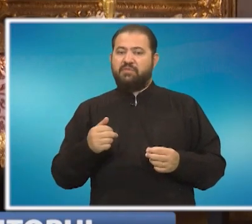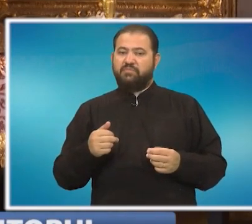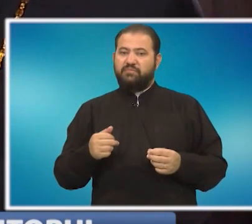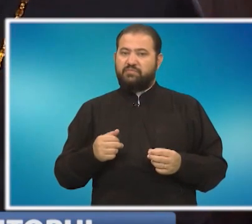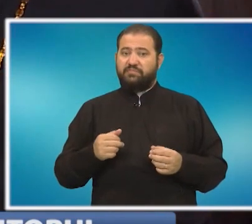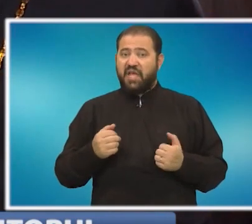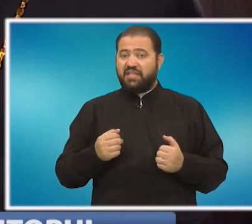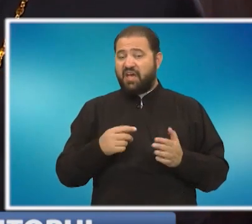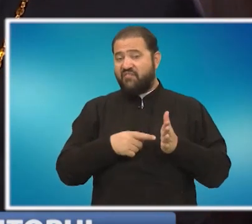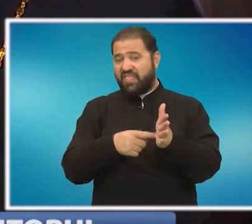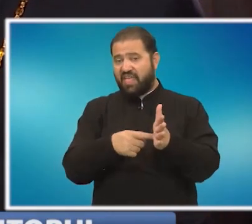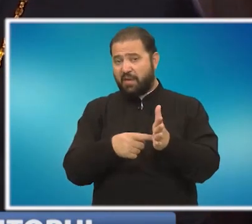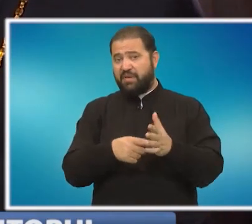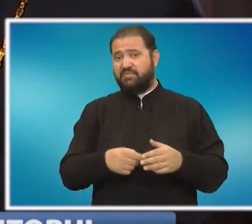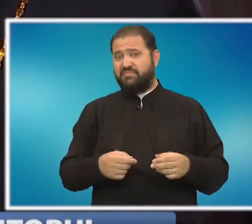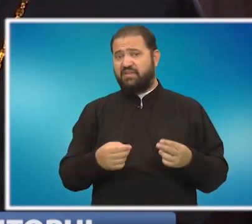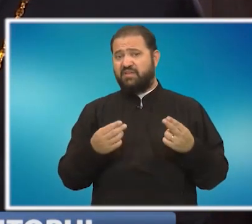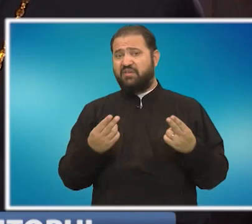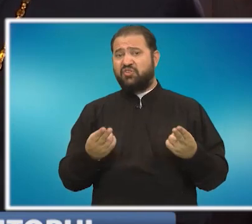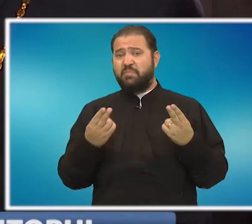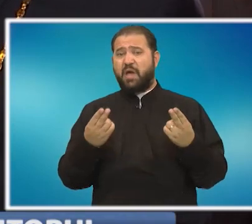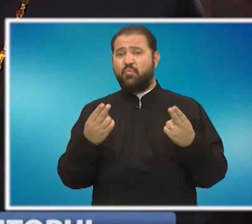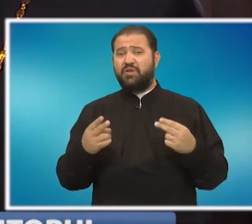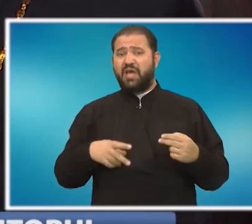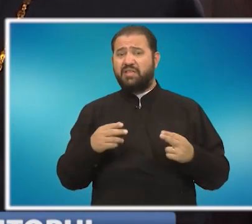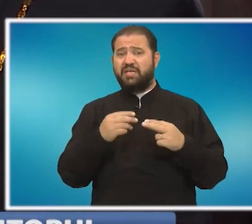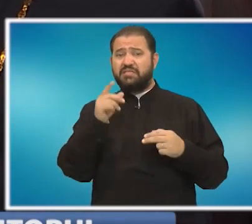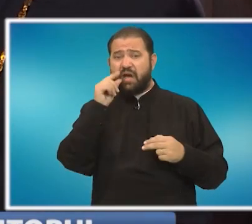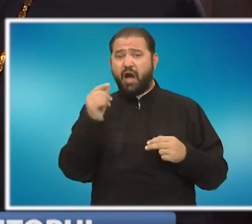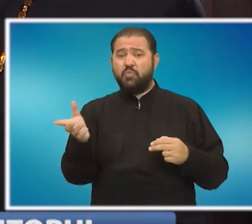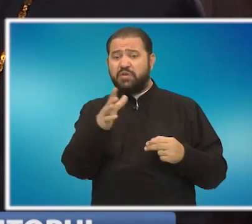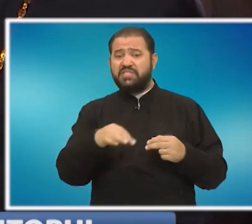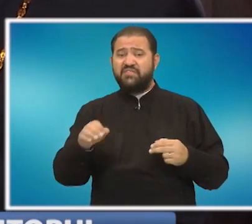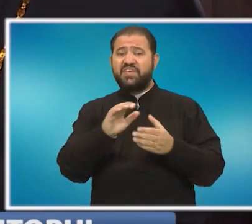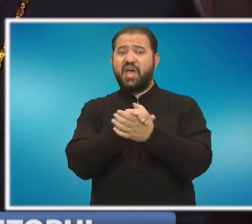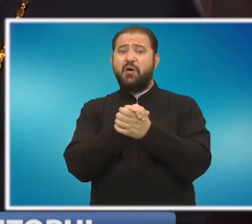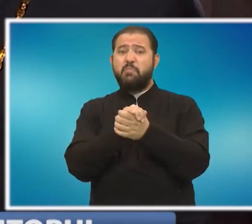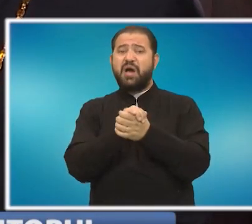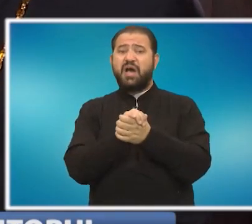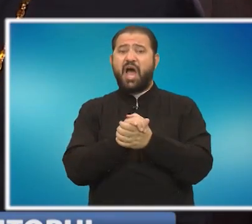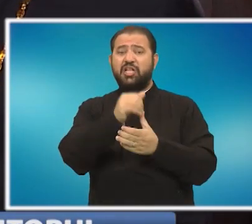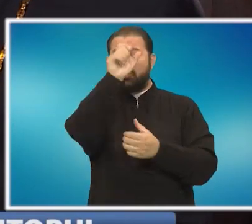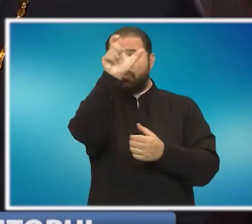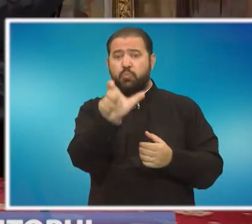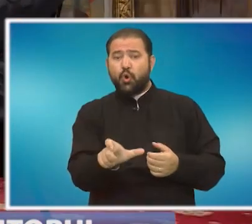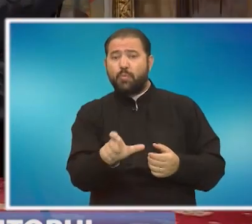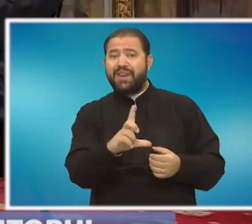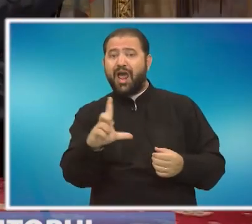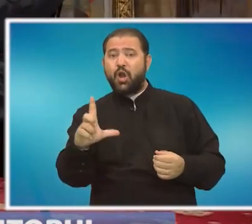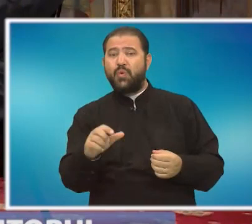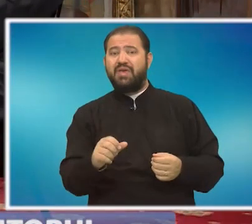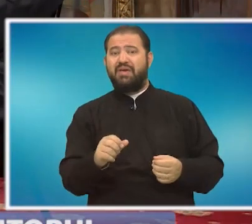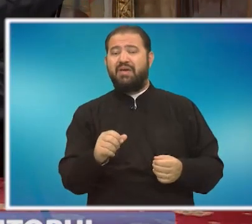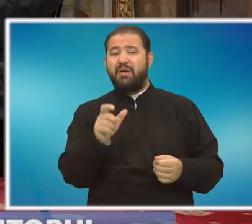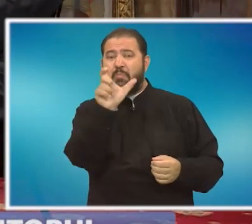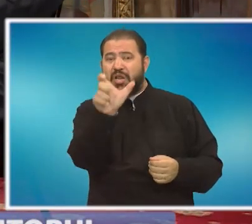unei spiritualități, care și-a pus amprenta genetic asupra mea și care mă modelează pentru